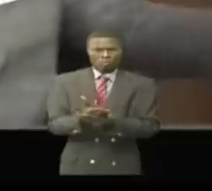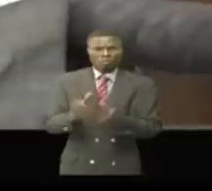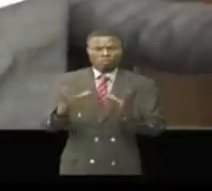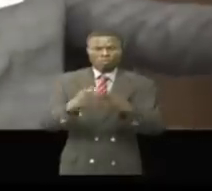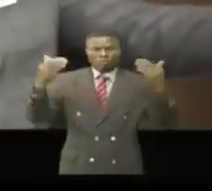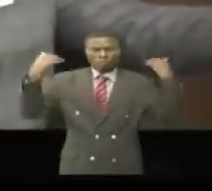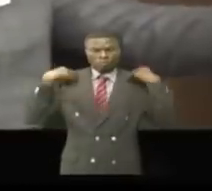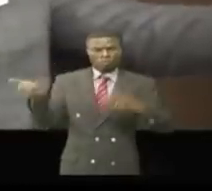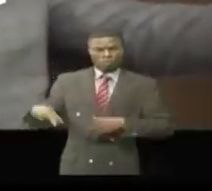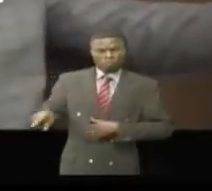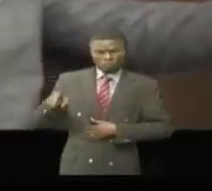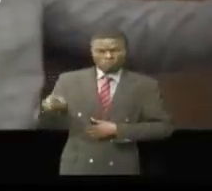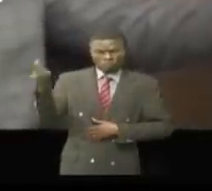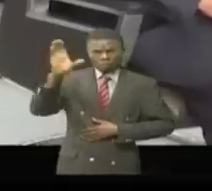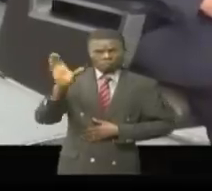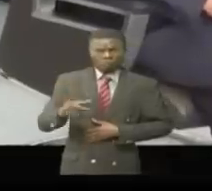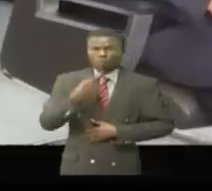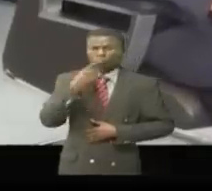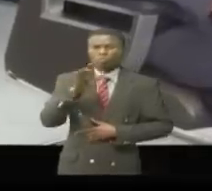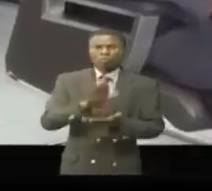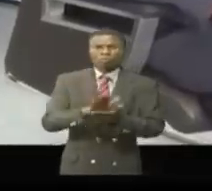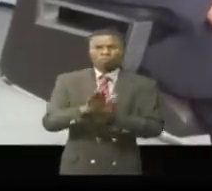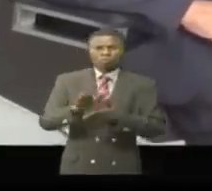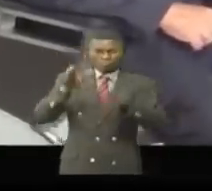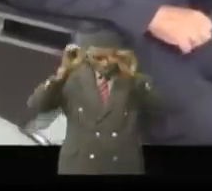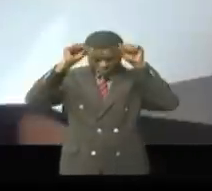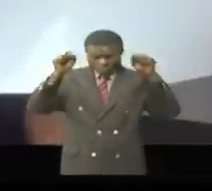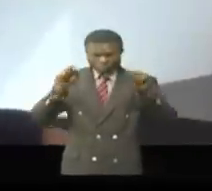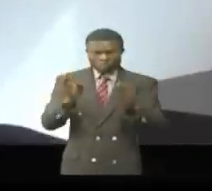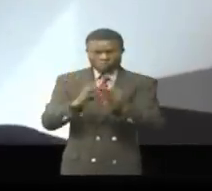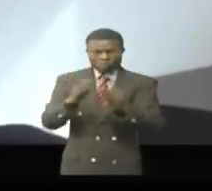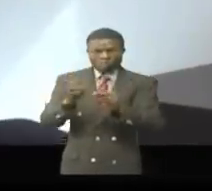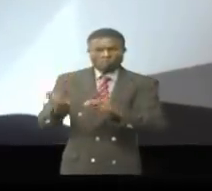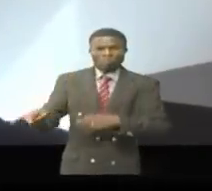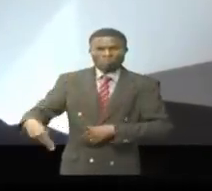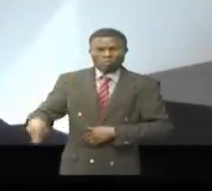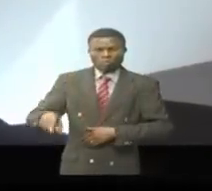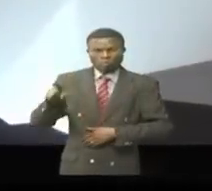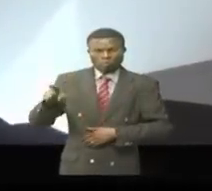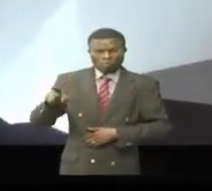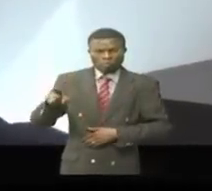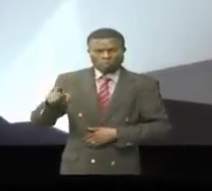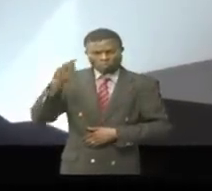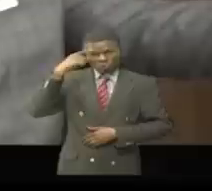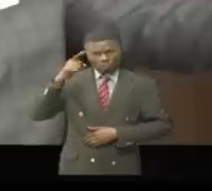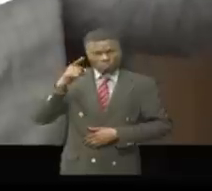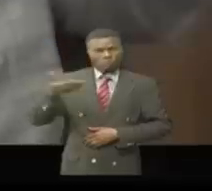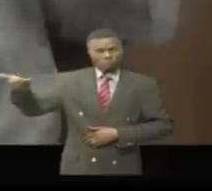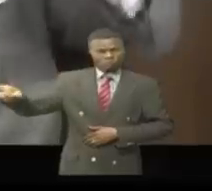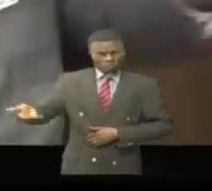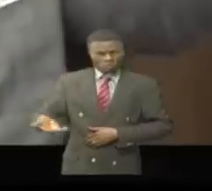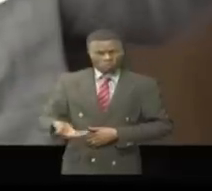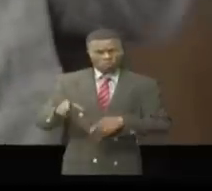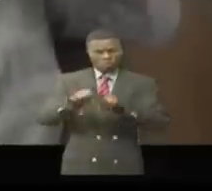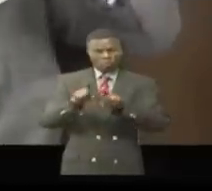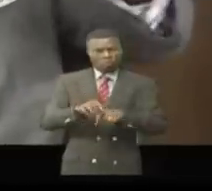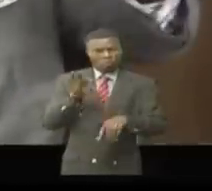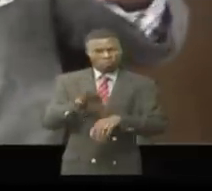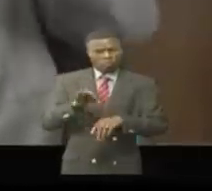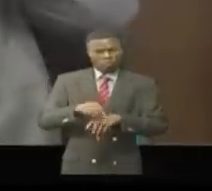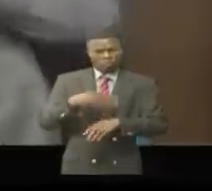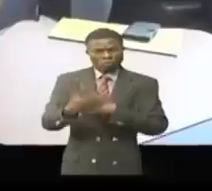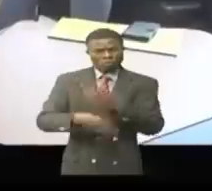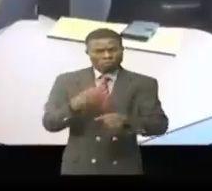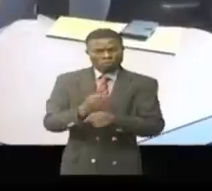autorités provinciales. Il a remercié le président de l'Assemblée provinciale, Jean-Claude Vuemba Luzamba, pour l'accueil et pour les opportunités